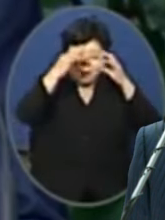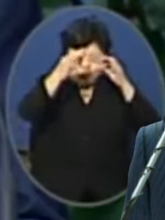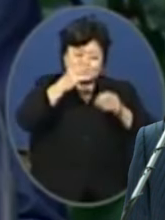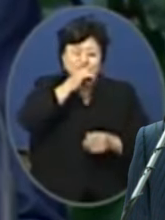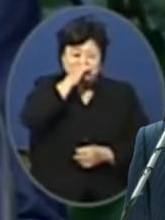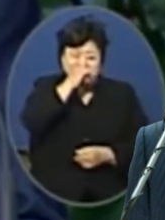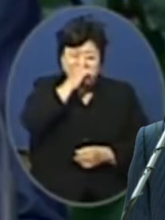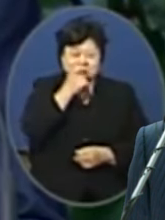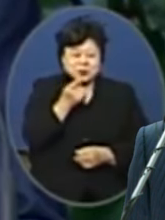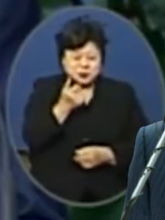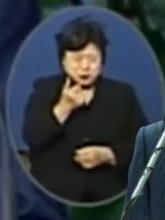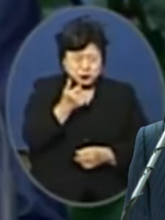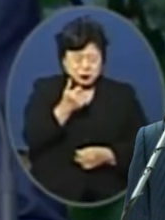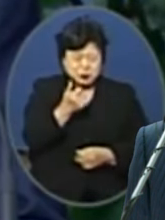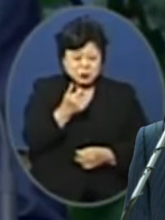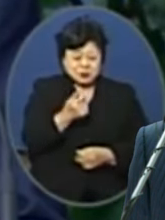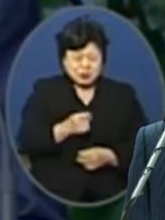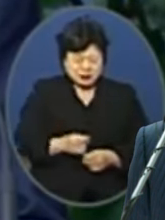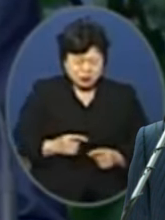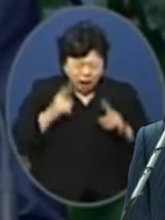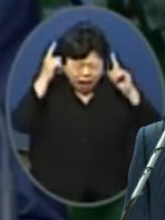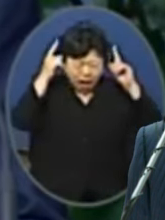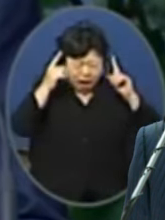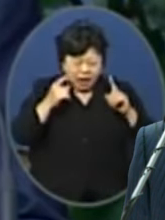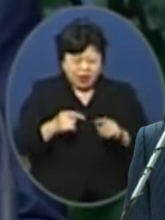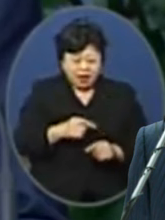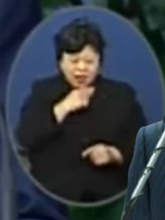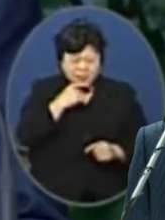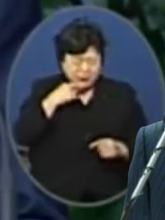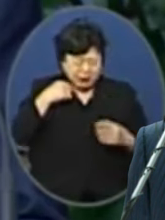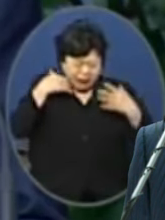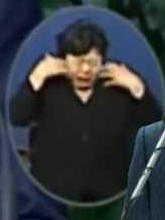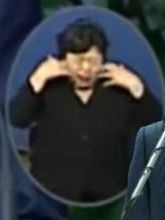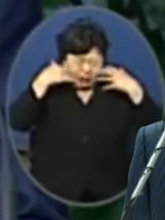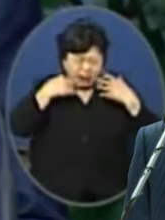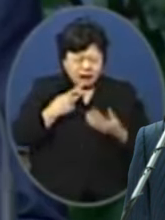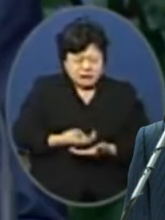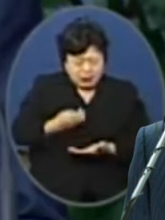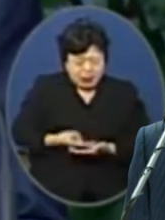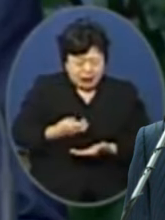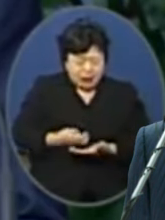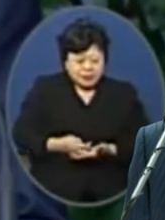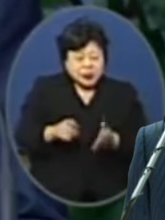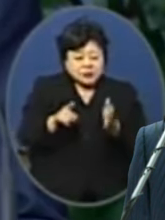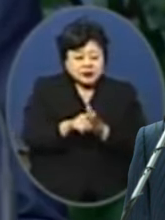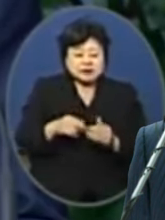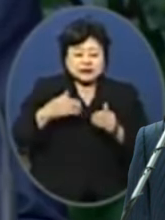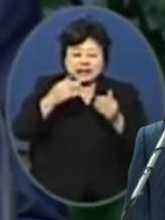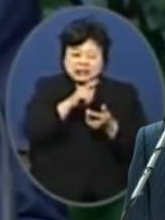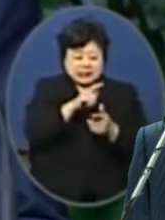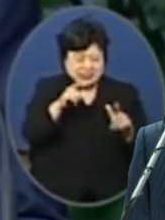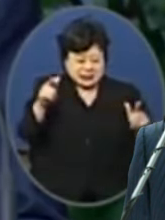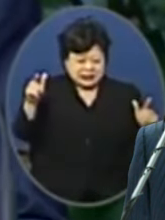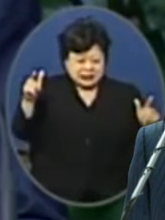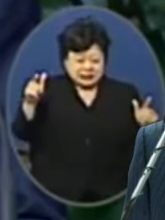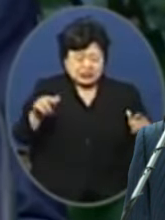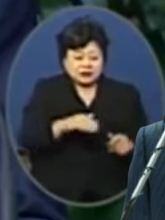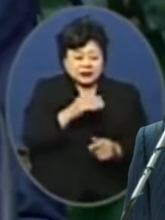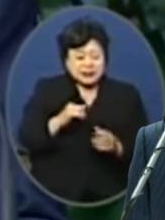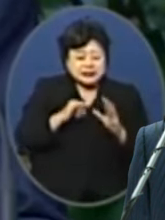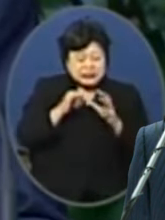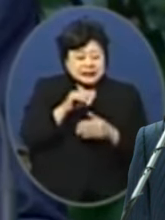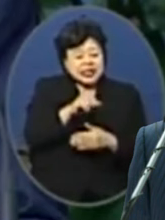것입니다 조금만 일만 해도 성을 내고 화를 내고 발버둥을 치고 하면 그건 신앙이 자라지 않은 것입니다 우리가